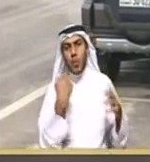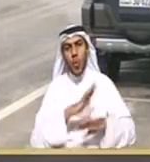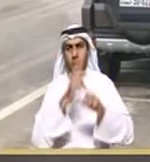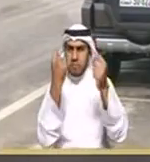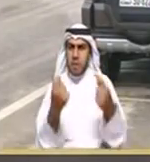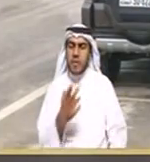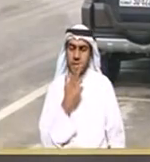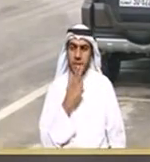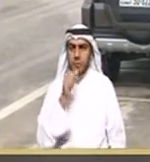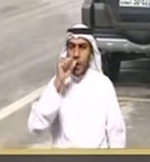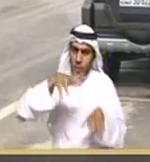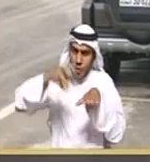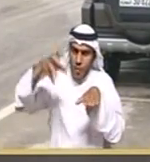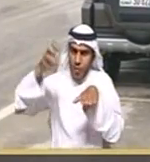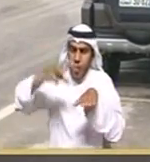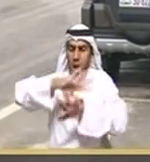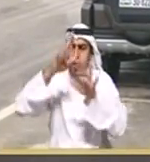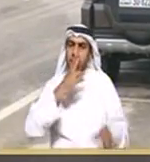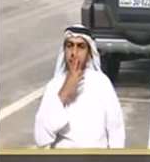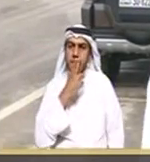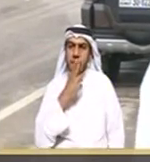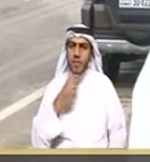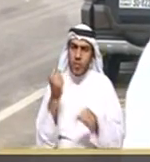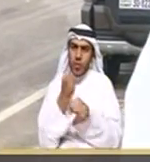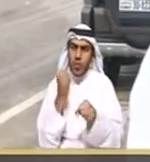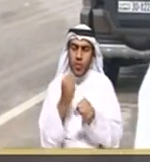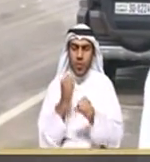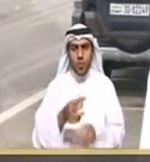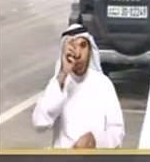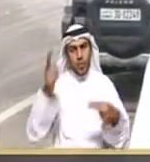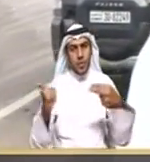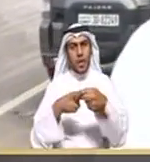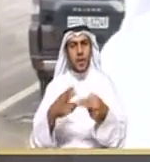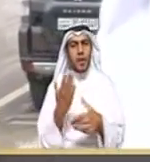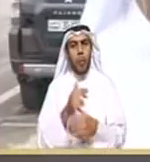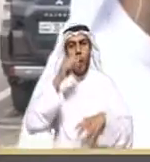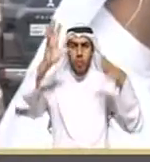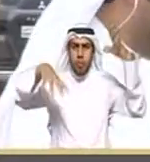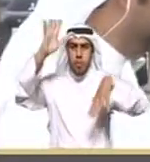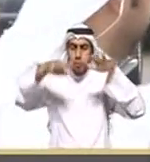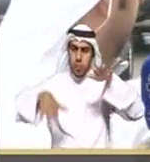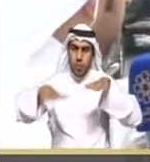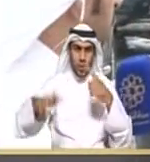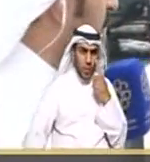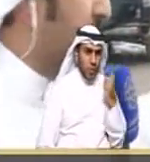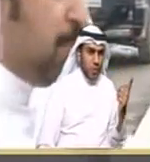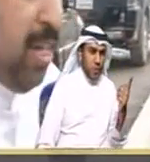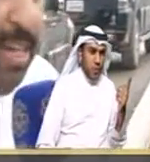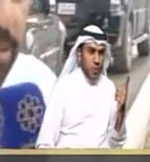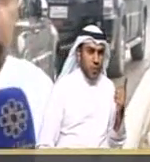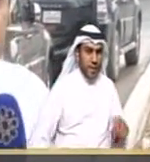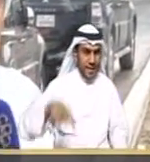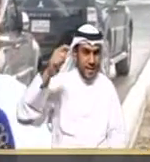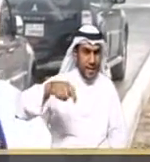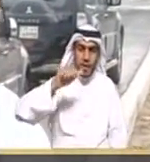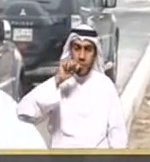لها لسحب المياه المتجمعة في هذا المكان تحديدا. اللي نشاهده الان يمكن هذه العمليه